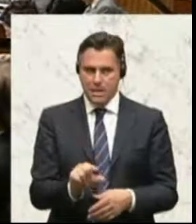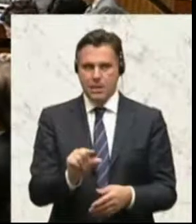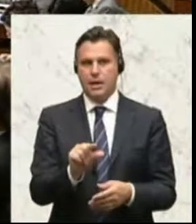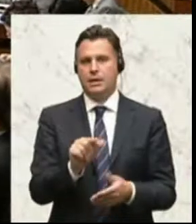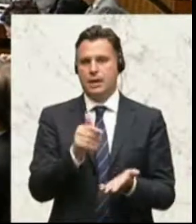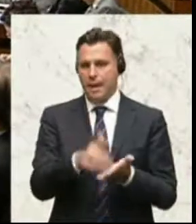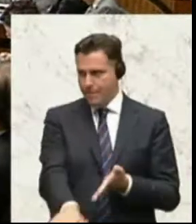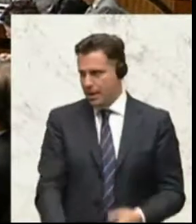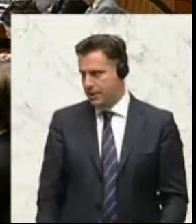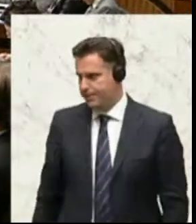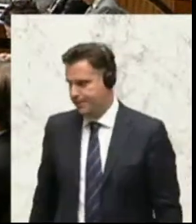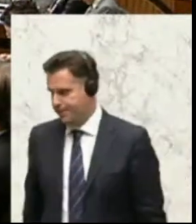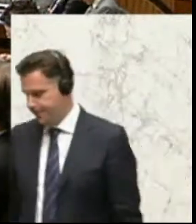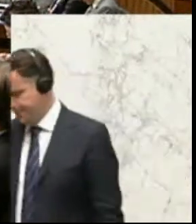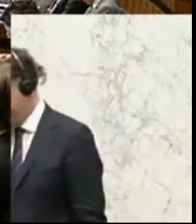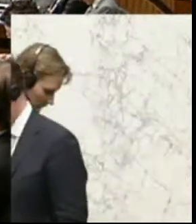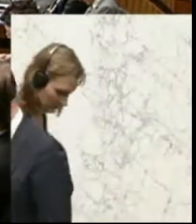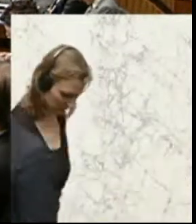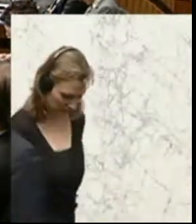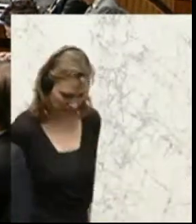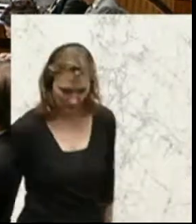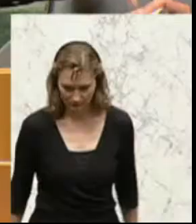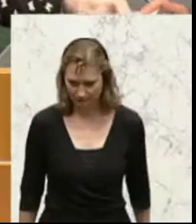Angenommen. Wir gelangen